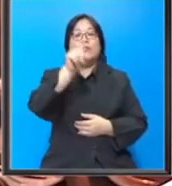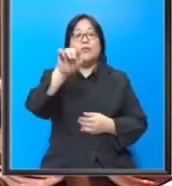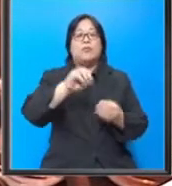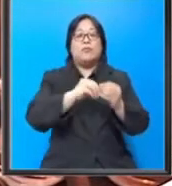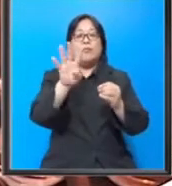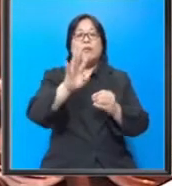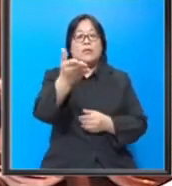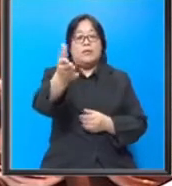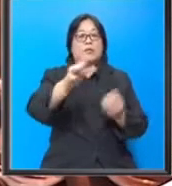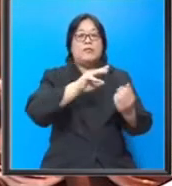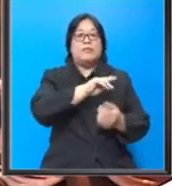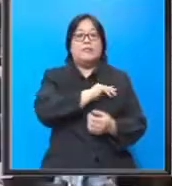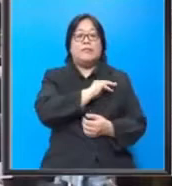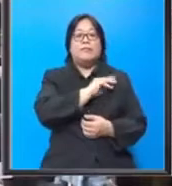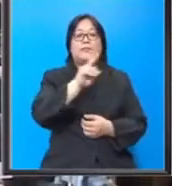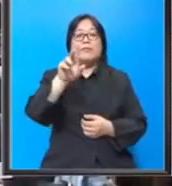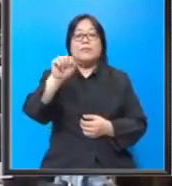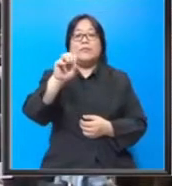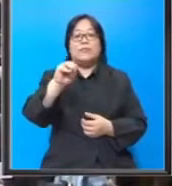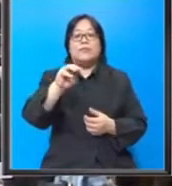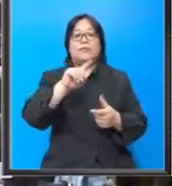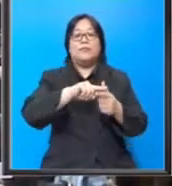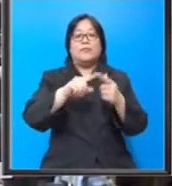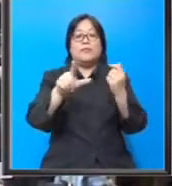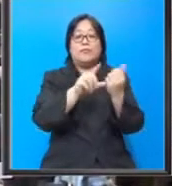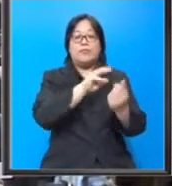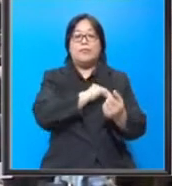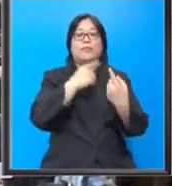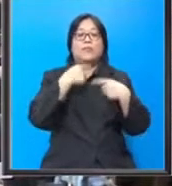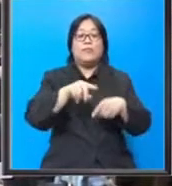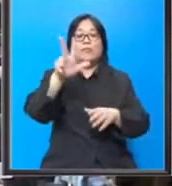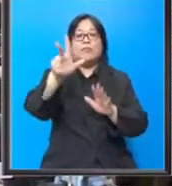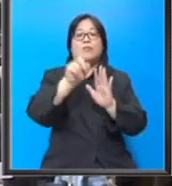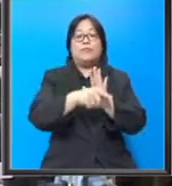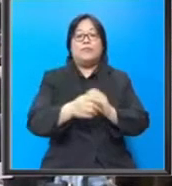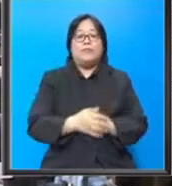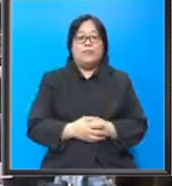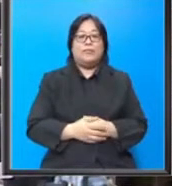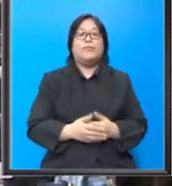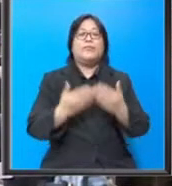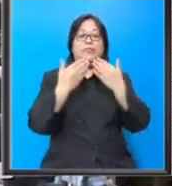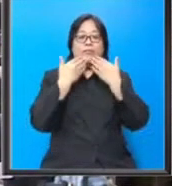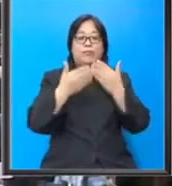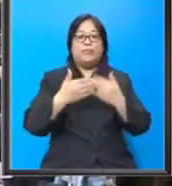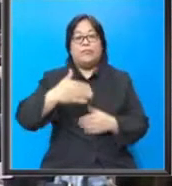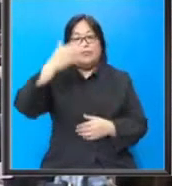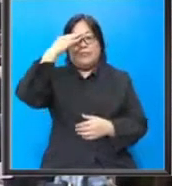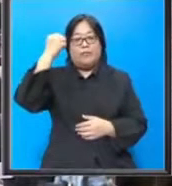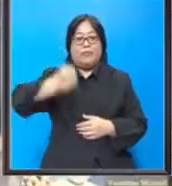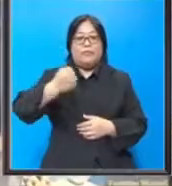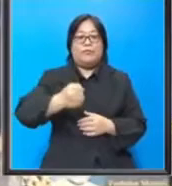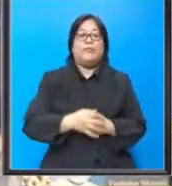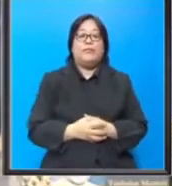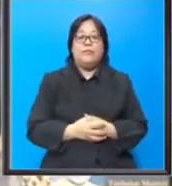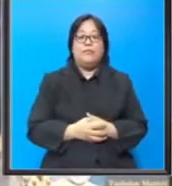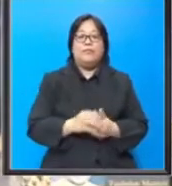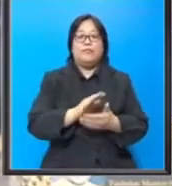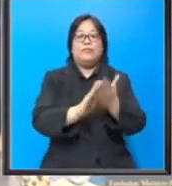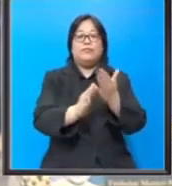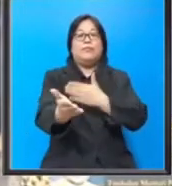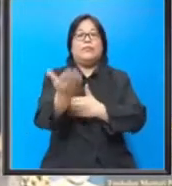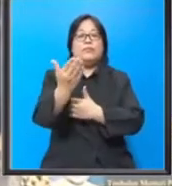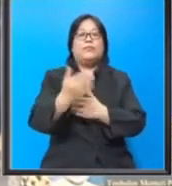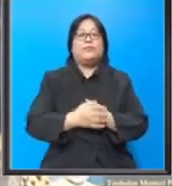keempat telemetri semua manusia ketinggalan Jawa 3 Mini kasih assalamualaikum warahmatullah barakatuh Selamat